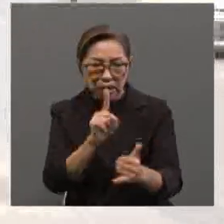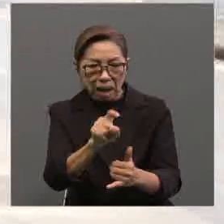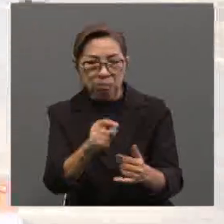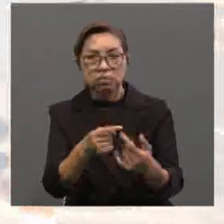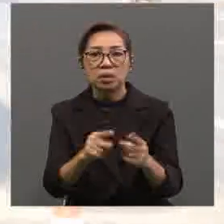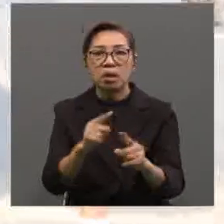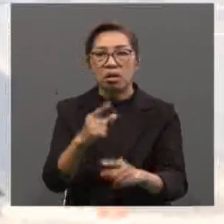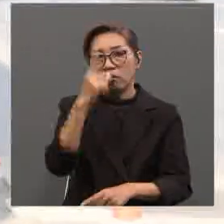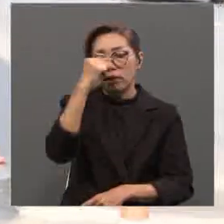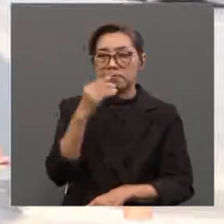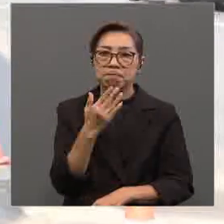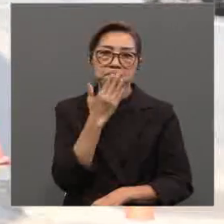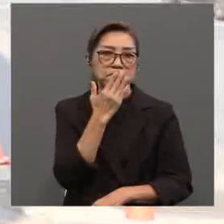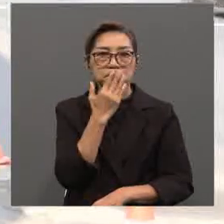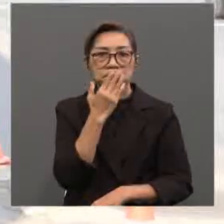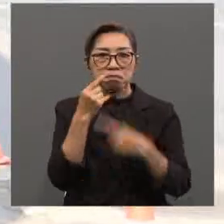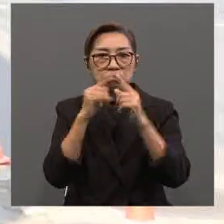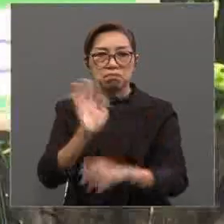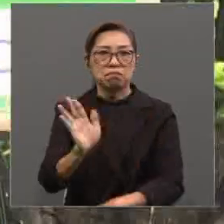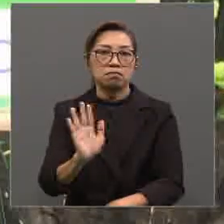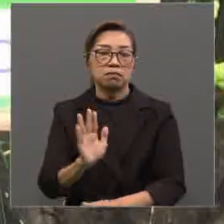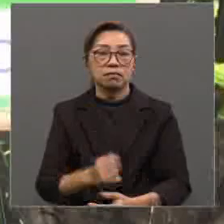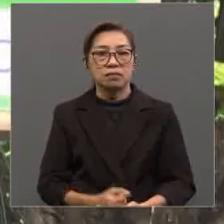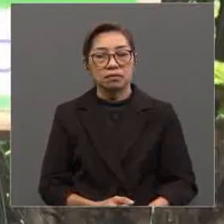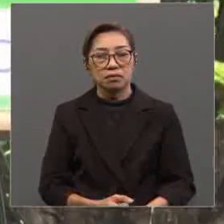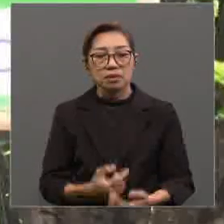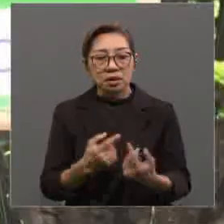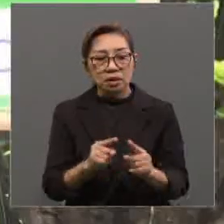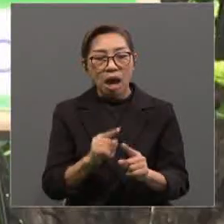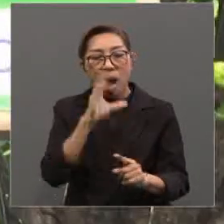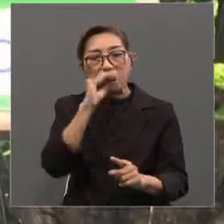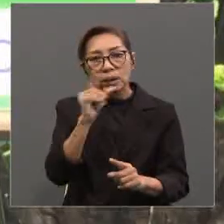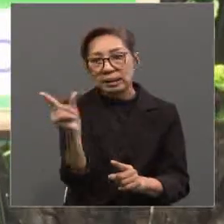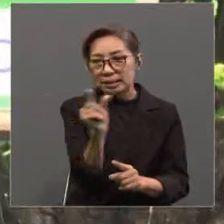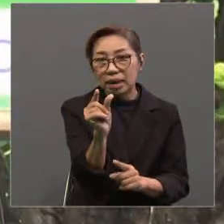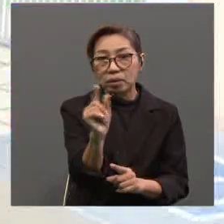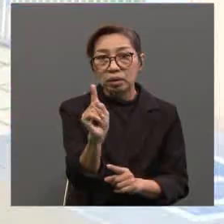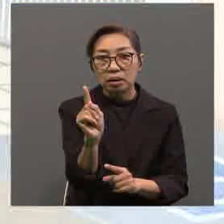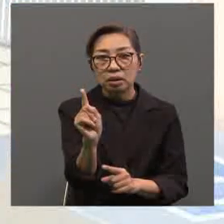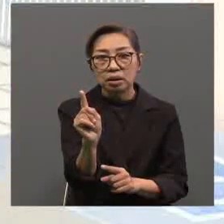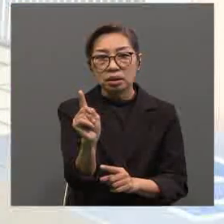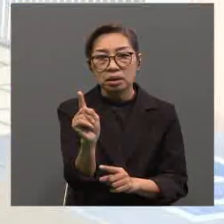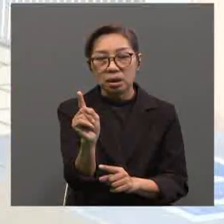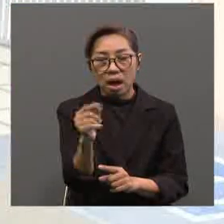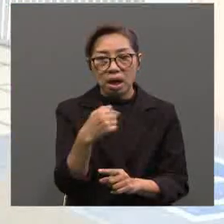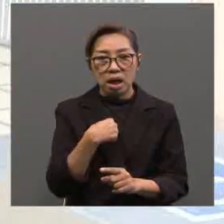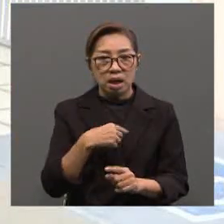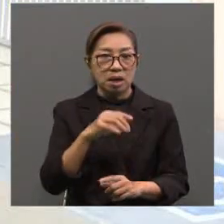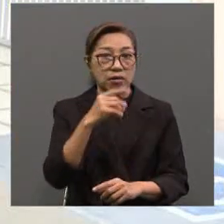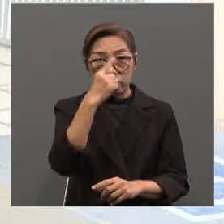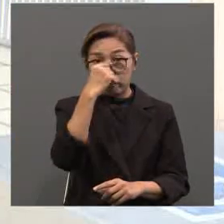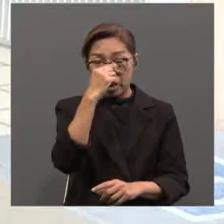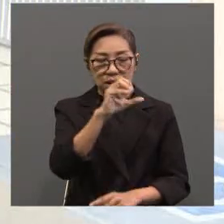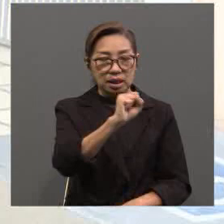ผู้ต้องหาเนี่ยไม่ได้ตอบคำถามใดๆแก่สื่อมวลชนแต่ว่าพูดสั้นๆคำว่าเซฟมี